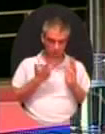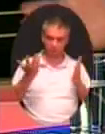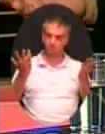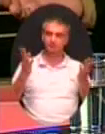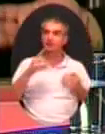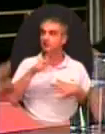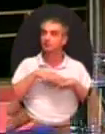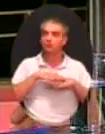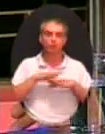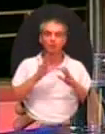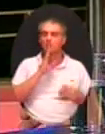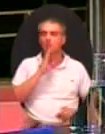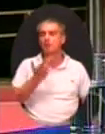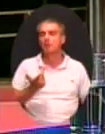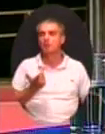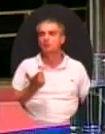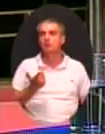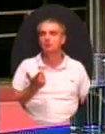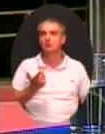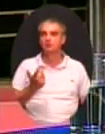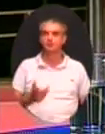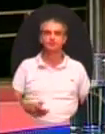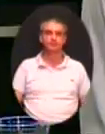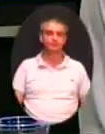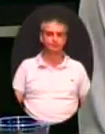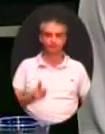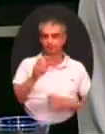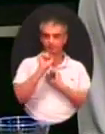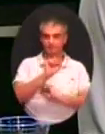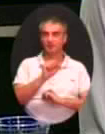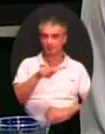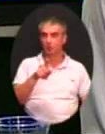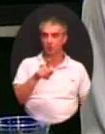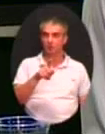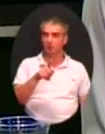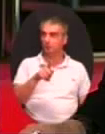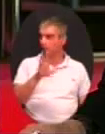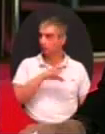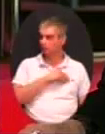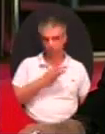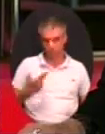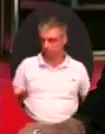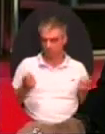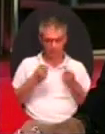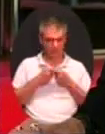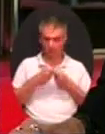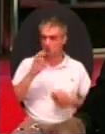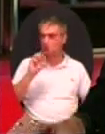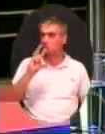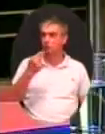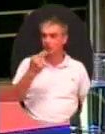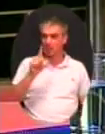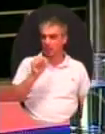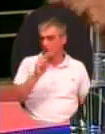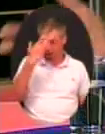שצריך? אם זה מקצועי, אז מה הבעיה? אם זה מקצועי, מה הבעיה? רגע, אם זה מקצועי, אז אתה אומר שאתם תסכימו? אין לזה שום קשר למשה ליאון,